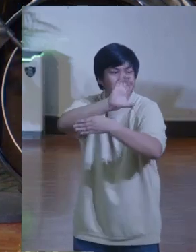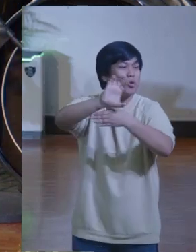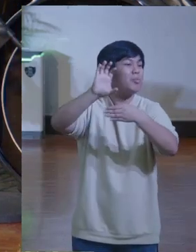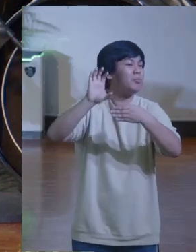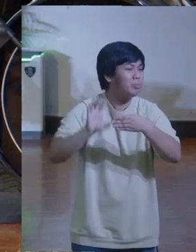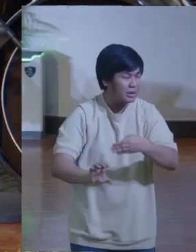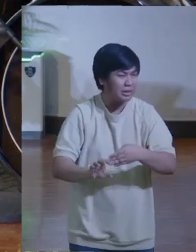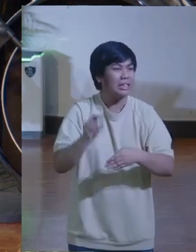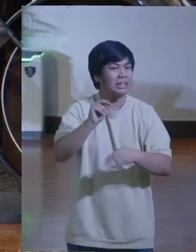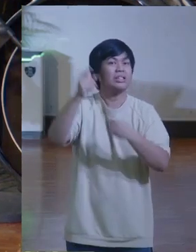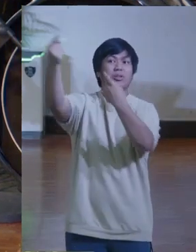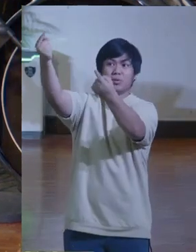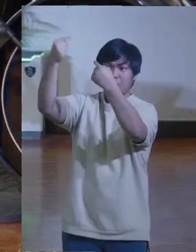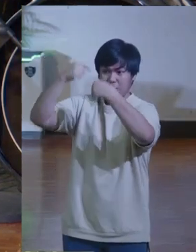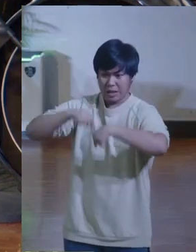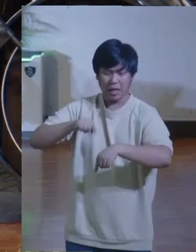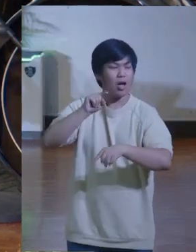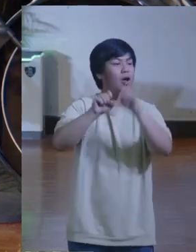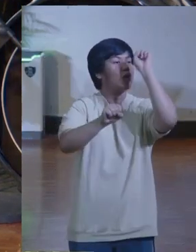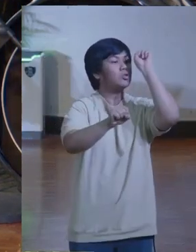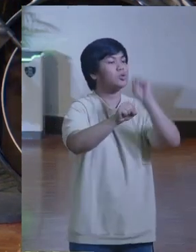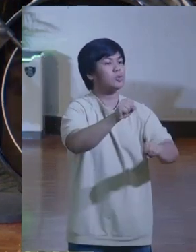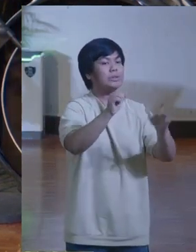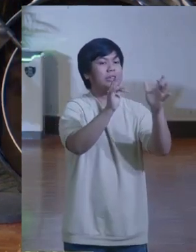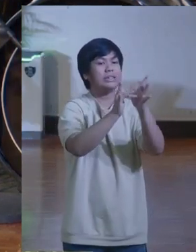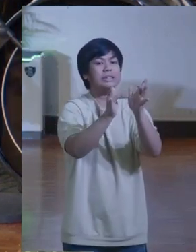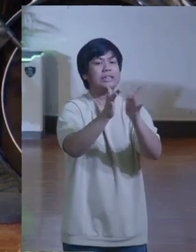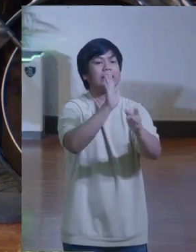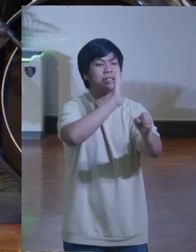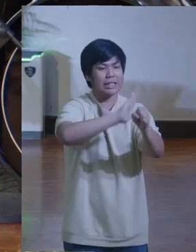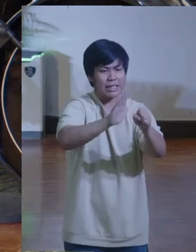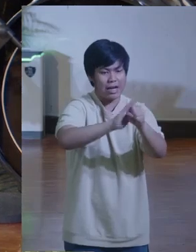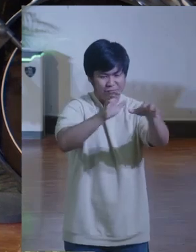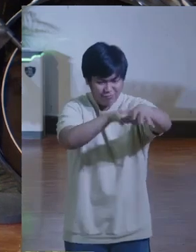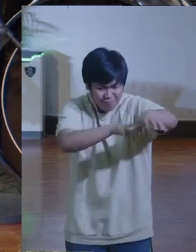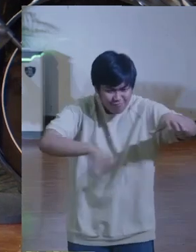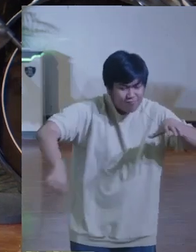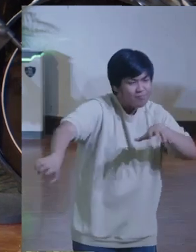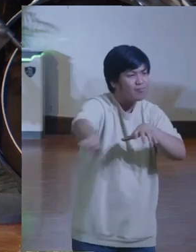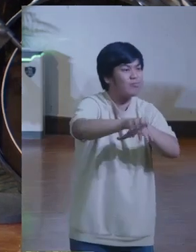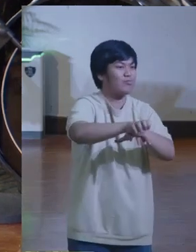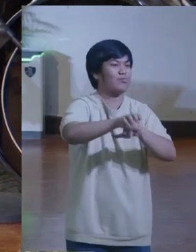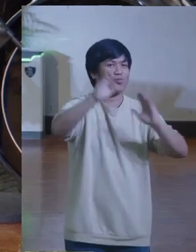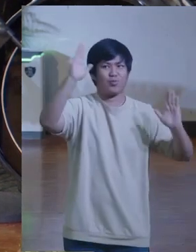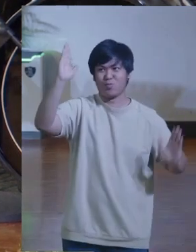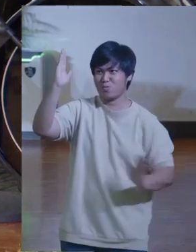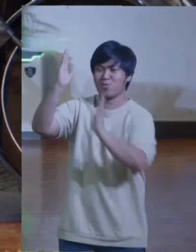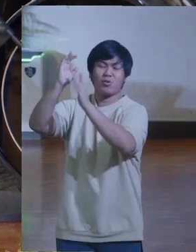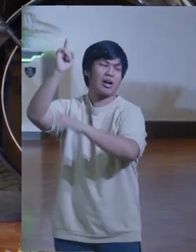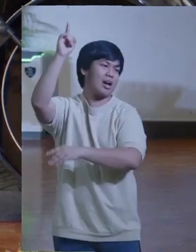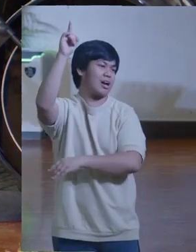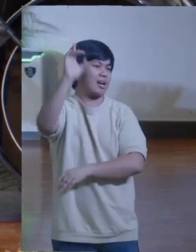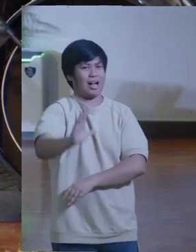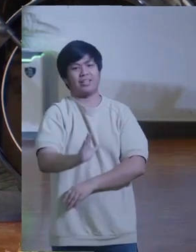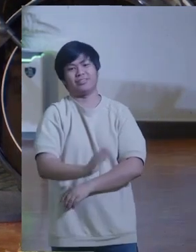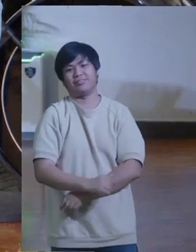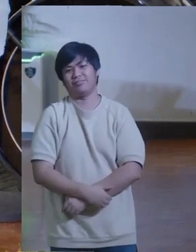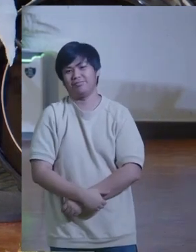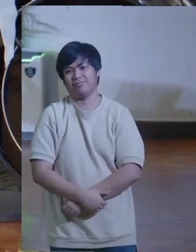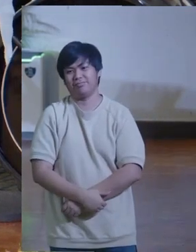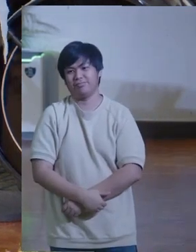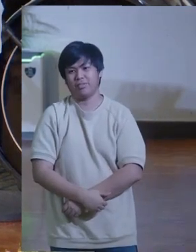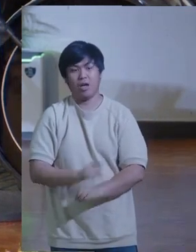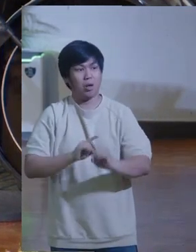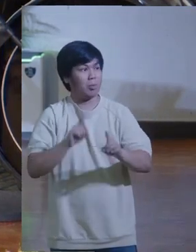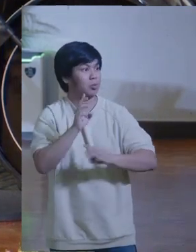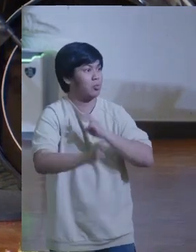bumaba upang siya lamang ang maging sapat na daan papunta sa Diyos. Pero ang tinuturo